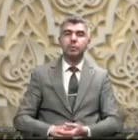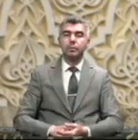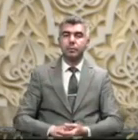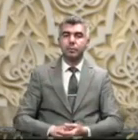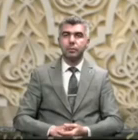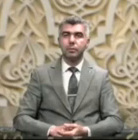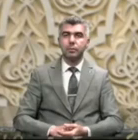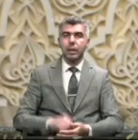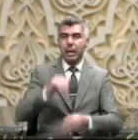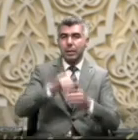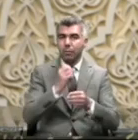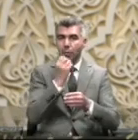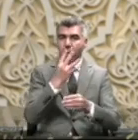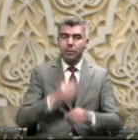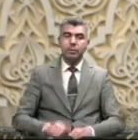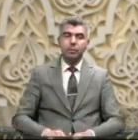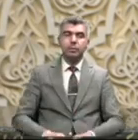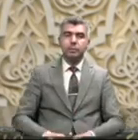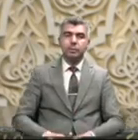للفريق الاشتراكي